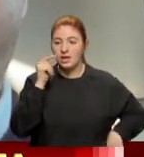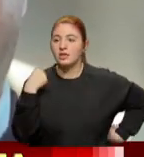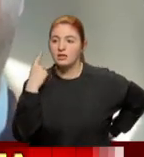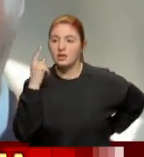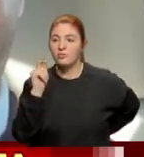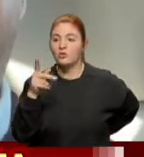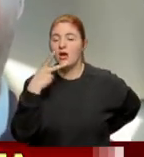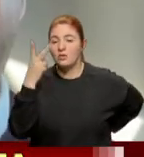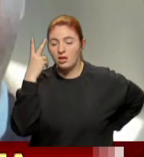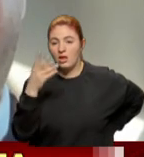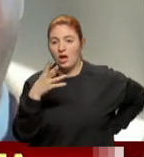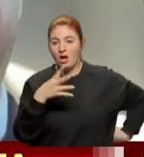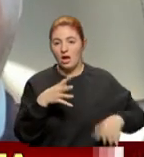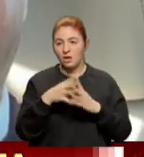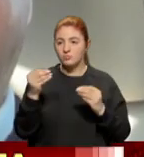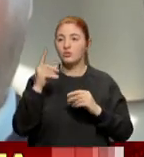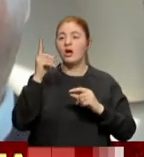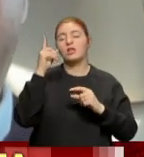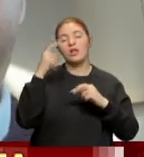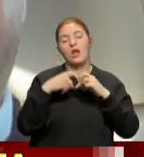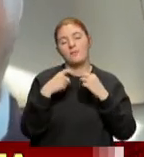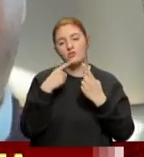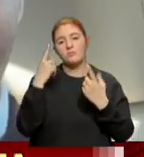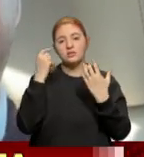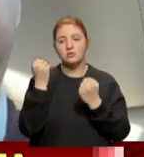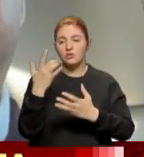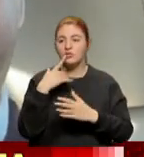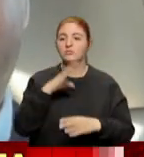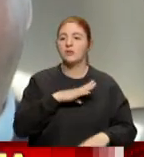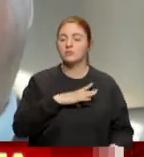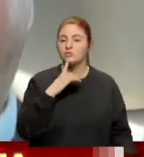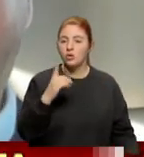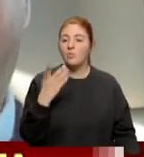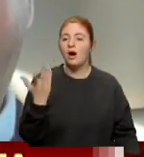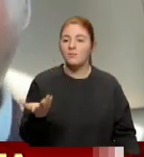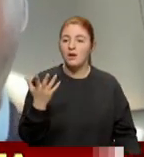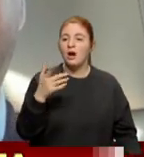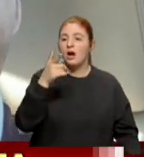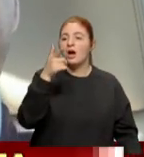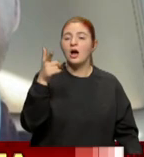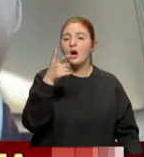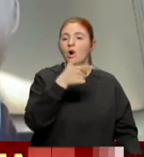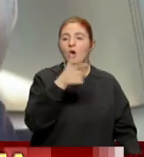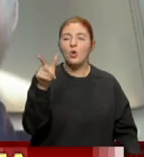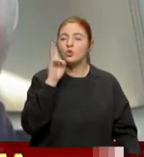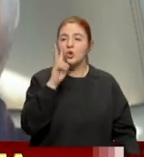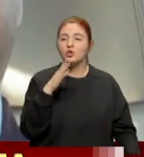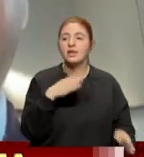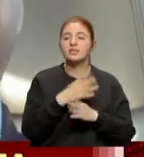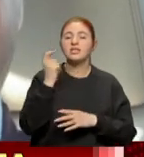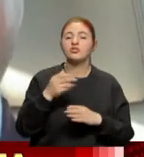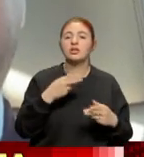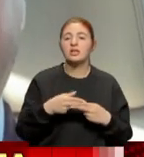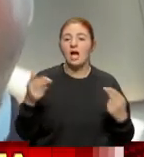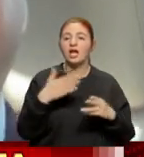dinledik. O da ablasını kaybetmiş. Ona da Allah'tan rahmet diliyorum, başsağlığı diliyorum, sabır diliyorum. Ama kadrajlarda gördüğümüz gerçek